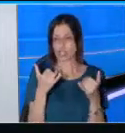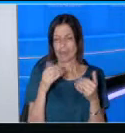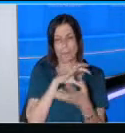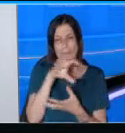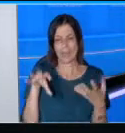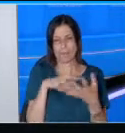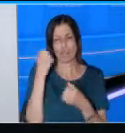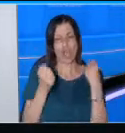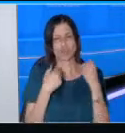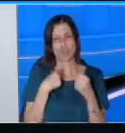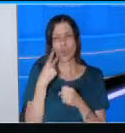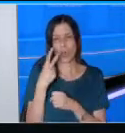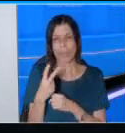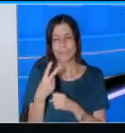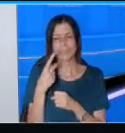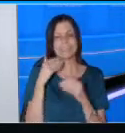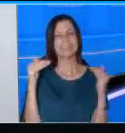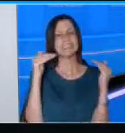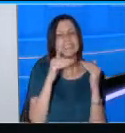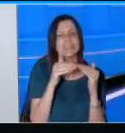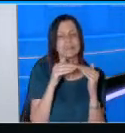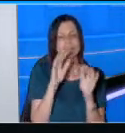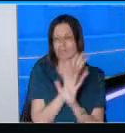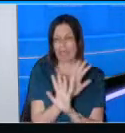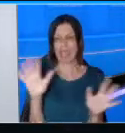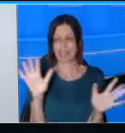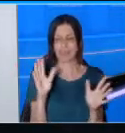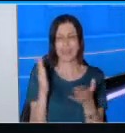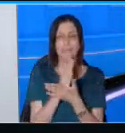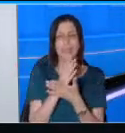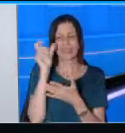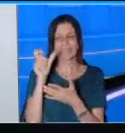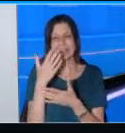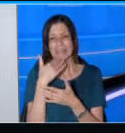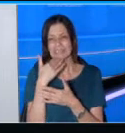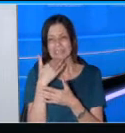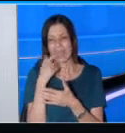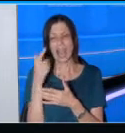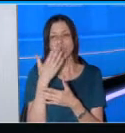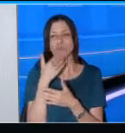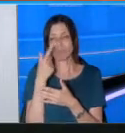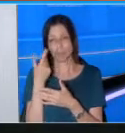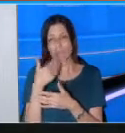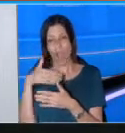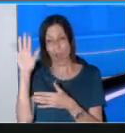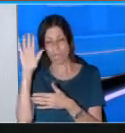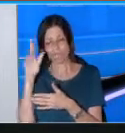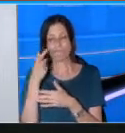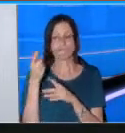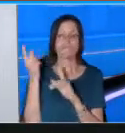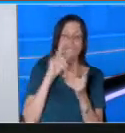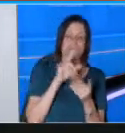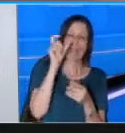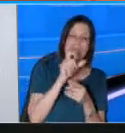בהתפרעויות הקשות שאנחנו רואים. סימטריה לא מתקיימת בין אזרחי ישראל היהודים שהם הרוב כאן, כן. לבין אזרחי